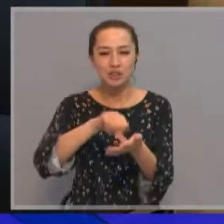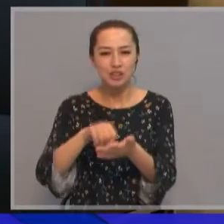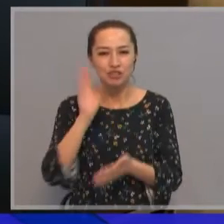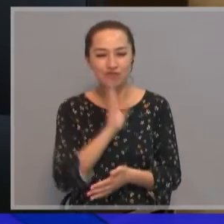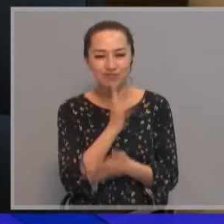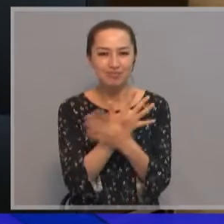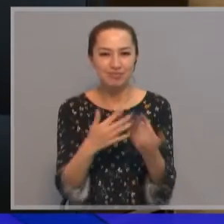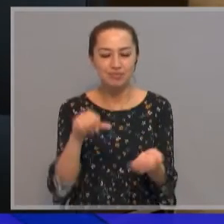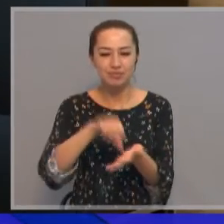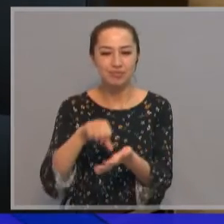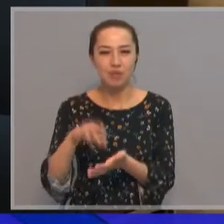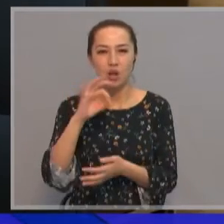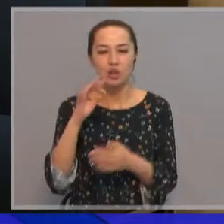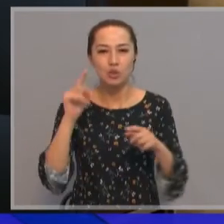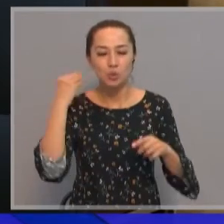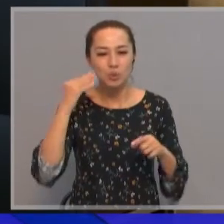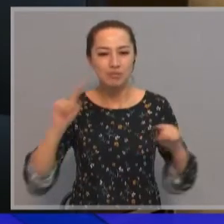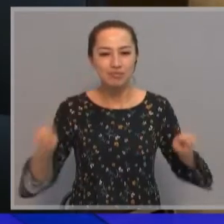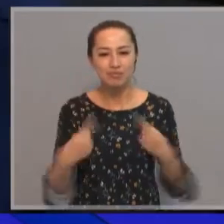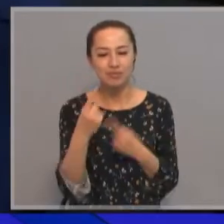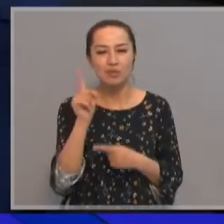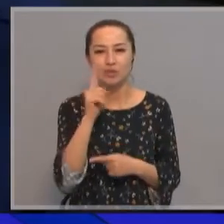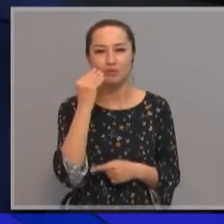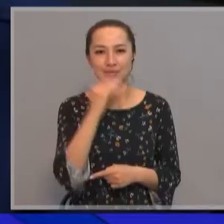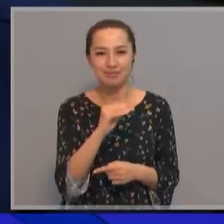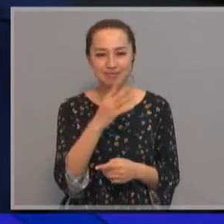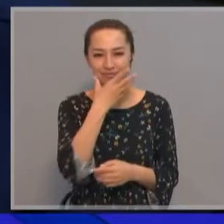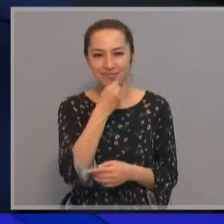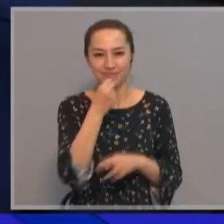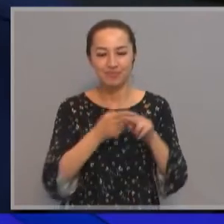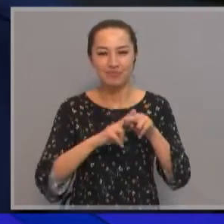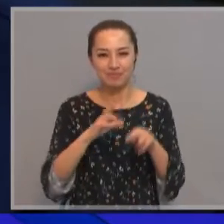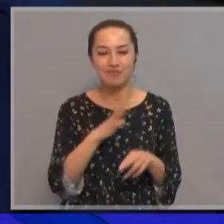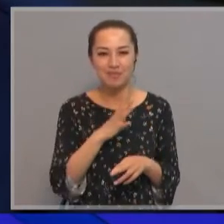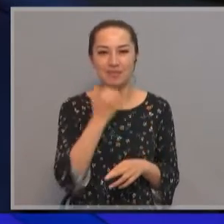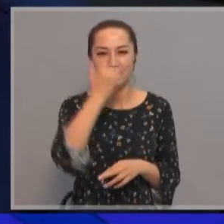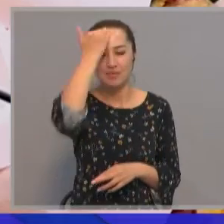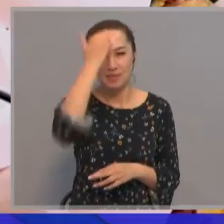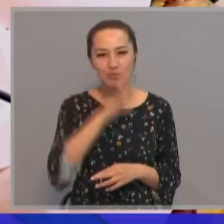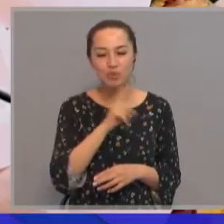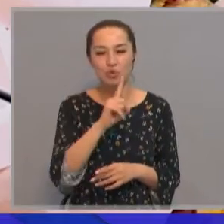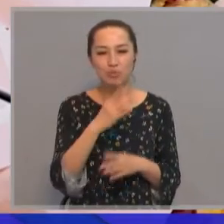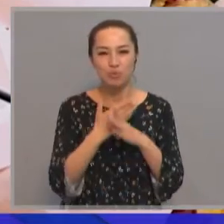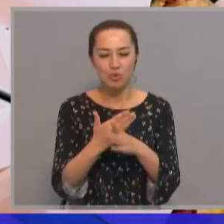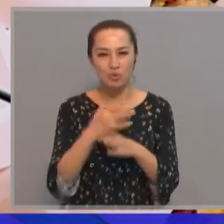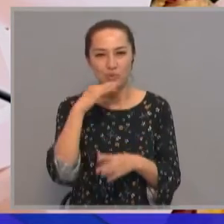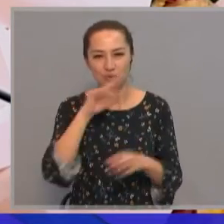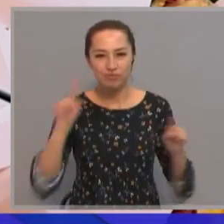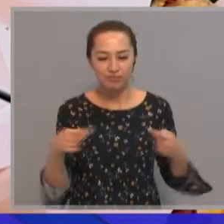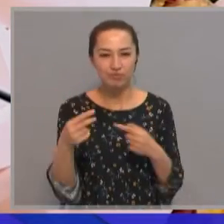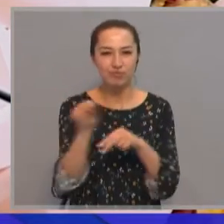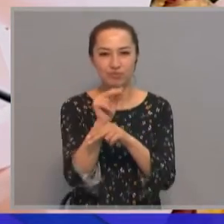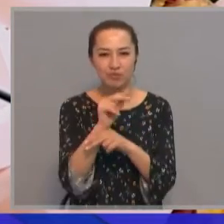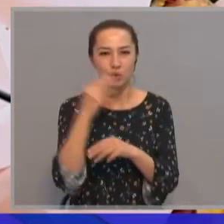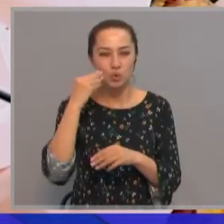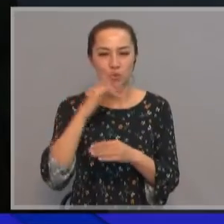уақытта түрленіп, әдемі шаһарға айналғанына таңданыстарын жасырмай, өңірді көркейтіп жатқан ел азаматтарына алғыстарын білдірді. Жүздесуде мәнді әрі